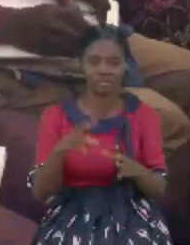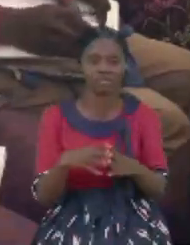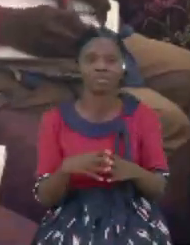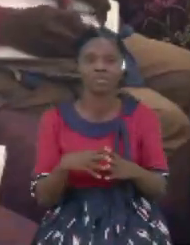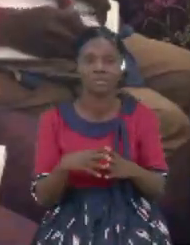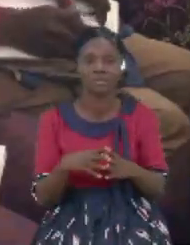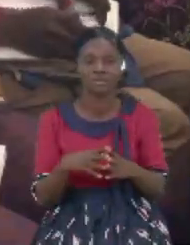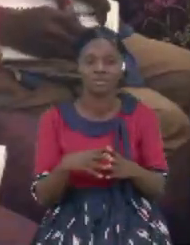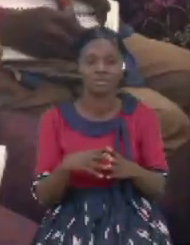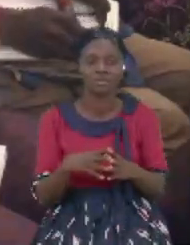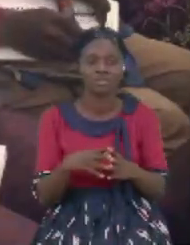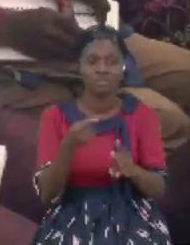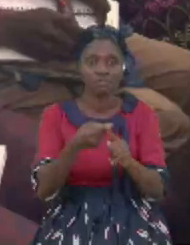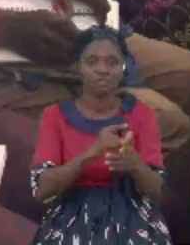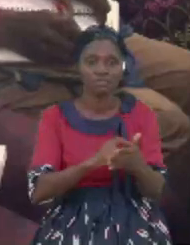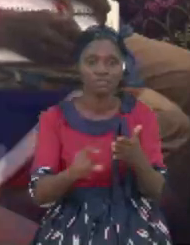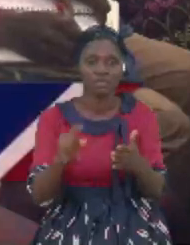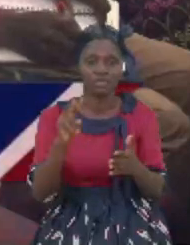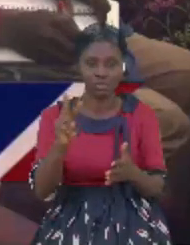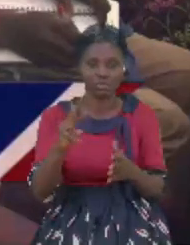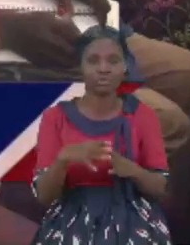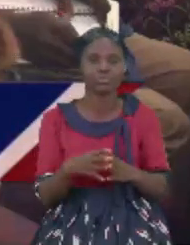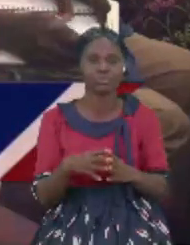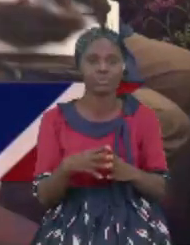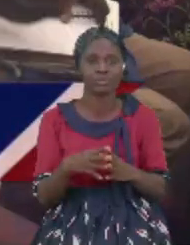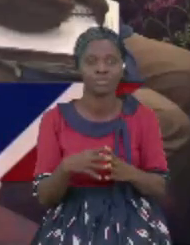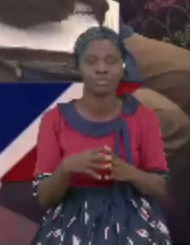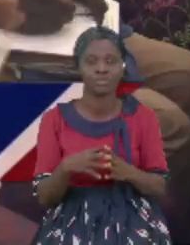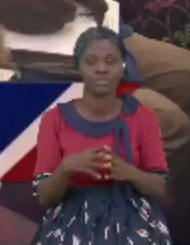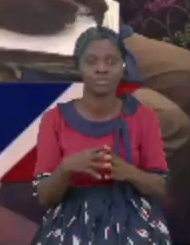Exode 36, je lis le verset